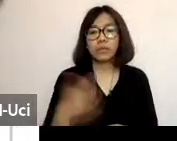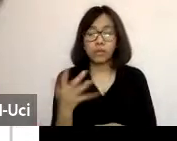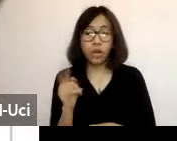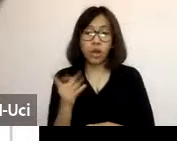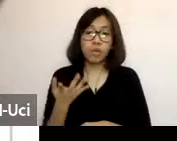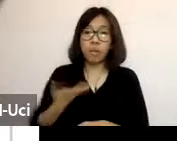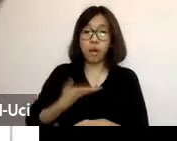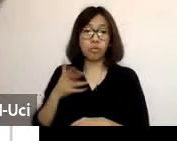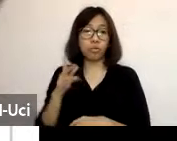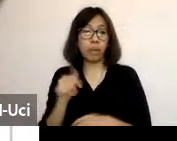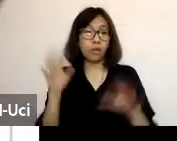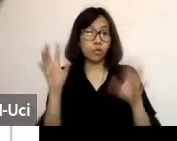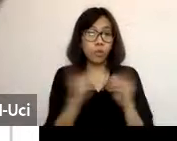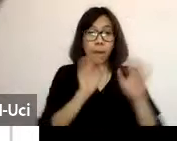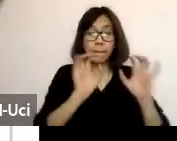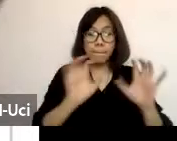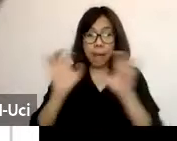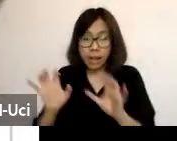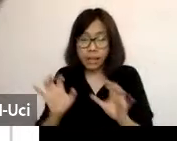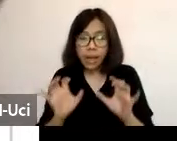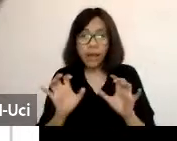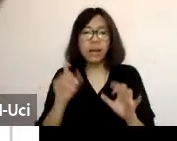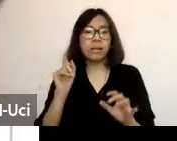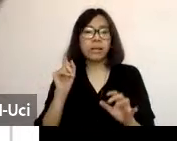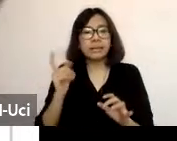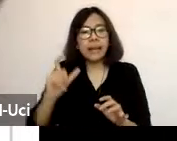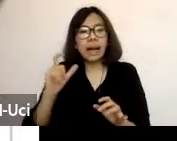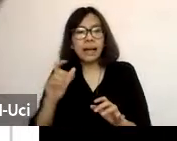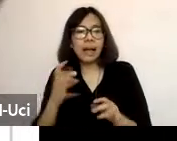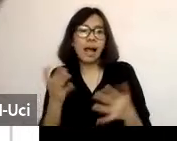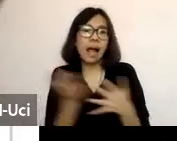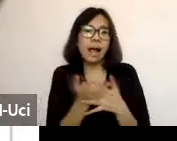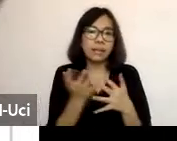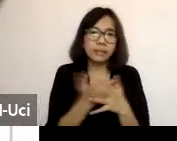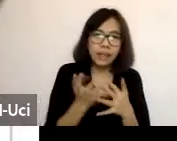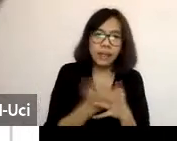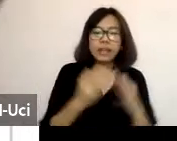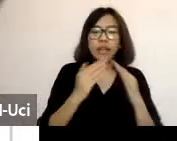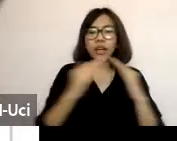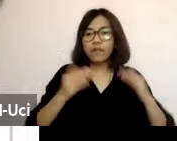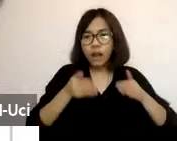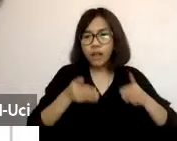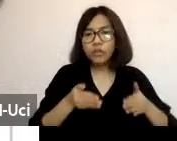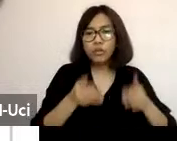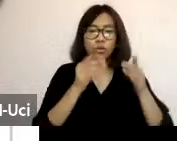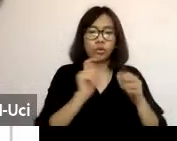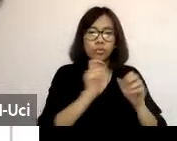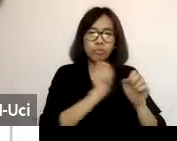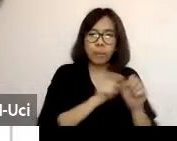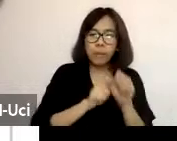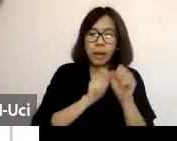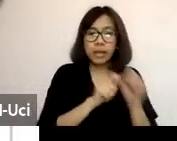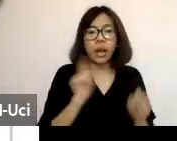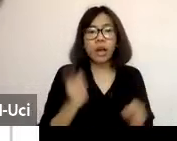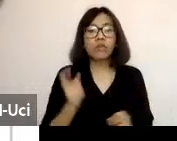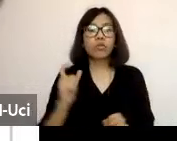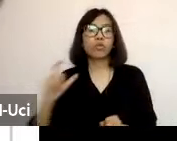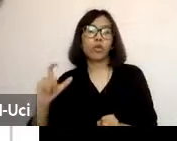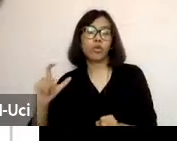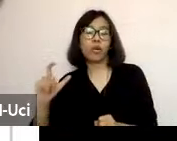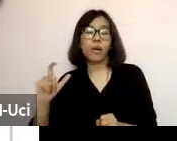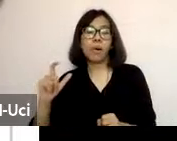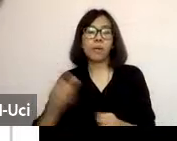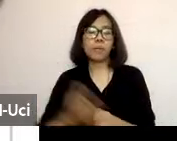digital kemudian literasi digital untuk ke adopsi oder kalau misalnya Katakanlah ya di sana misalnya